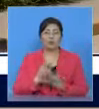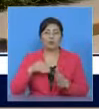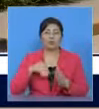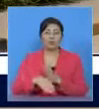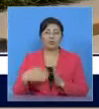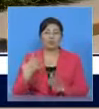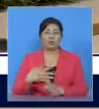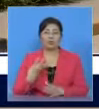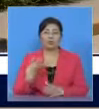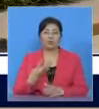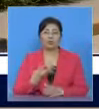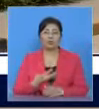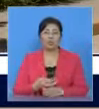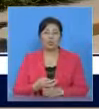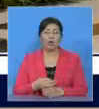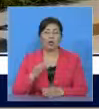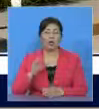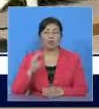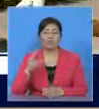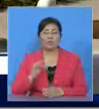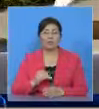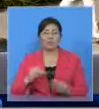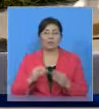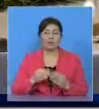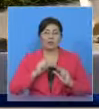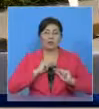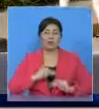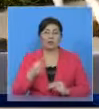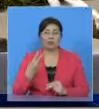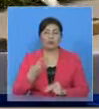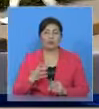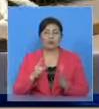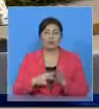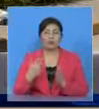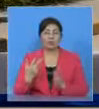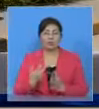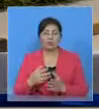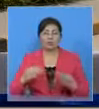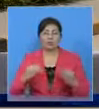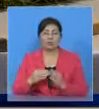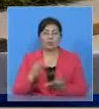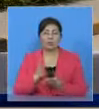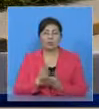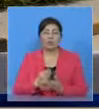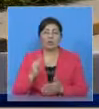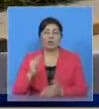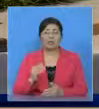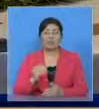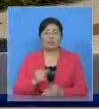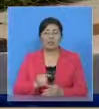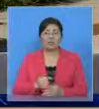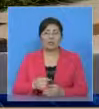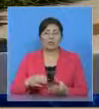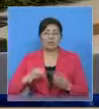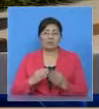осы 54-не мүлікті меншікті бірлестігі құрылды, ал 487 үйлерде жай серіктестік құрылды. Жай серіктестік деп отырғанымыз ол біздің